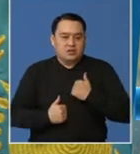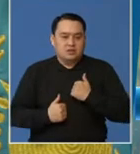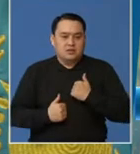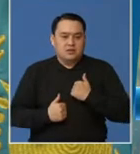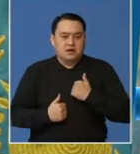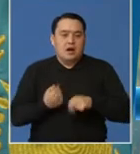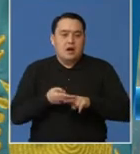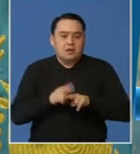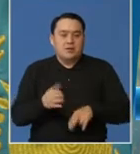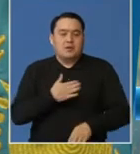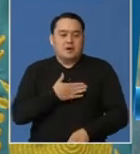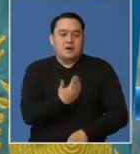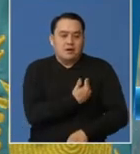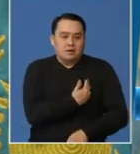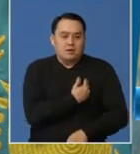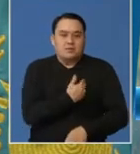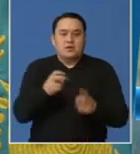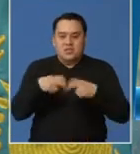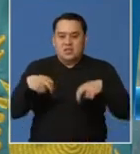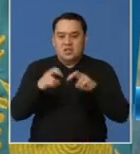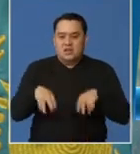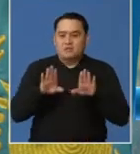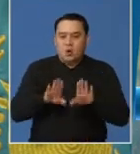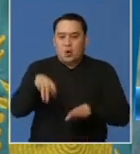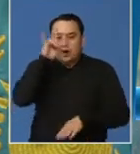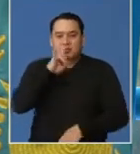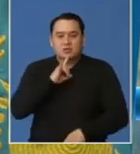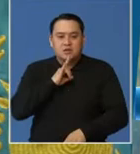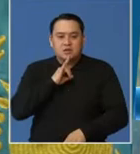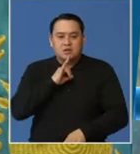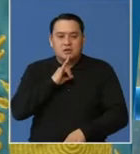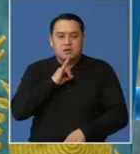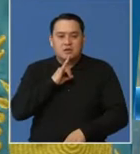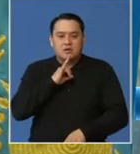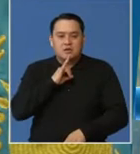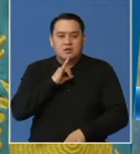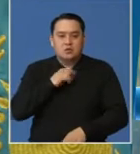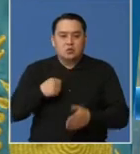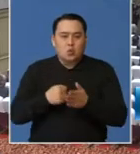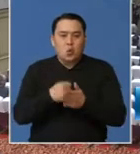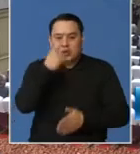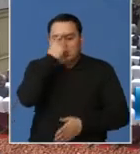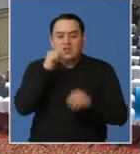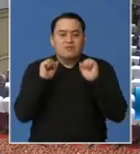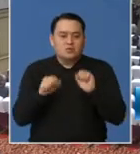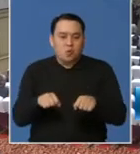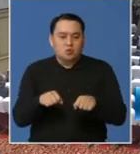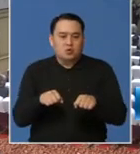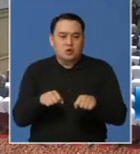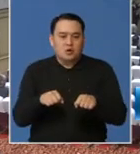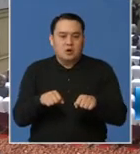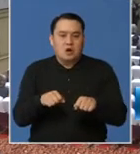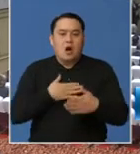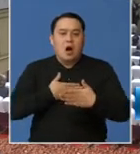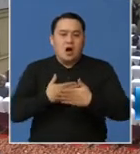Понимаете? И это мы хотим исследовать не только в Казахстане, а он в вплоть до Индии можем. ЖТСУСы оказались